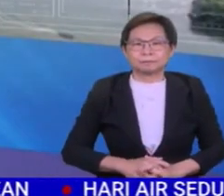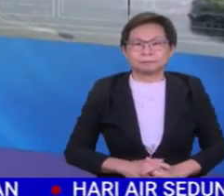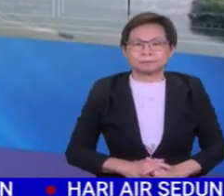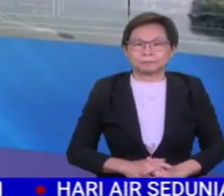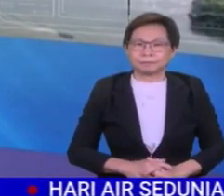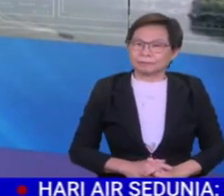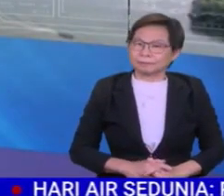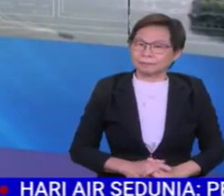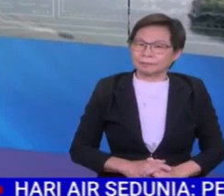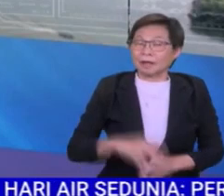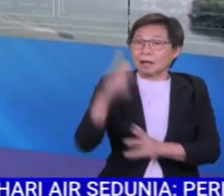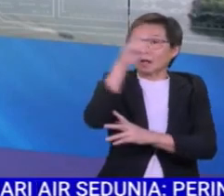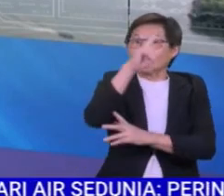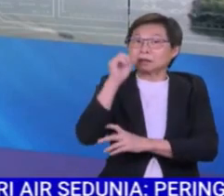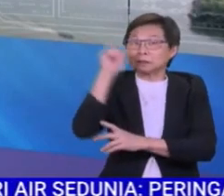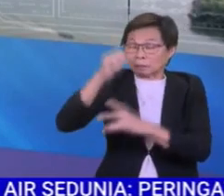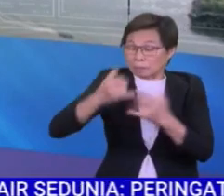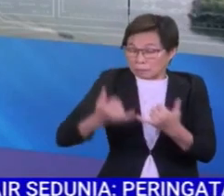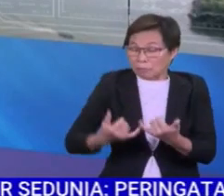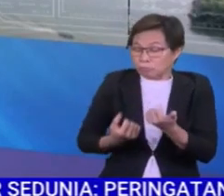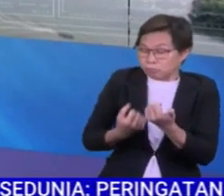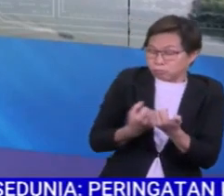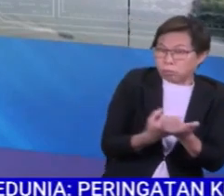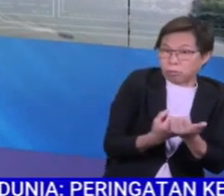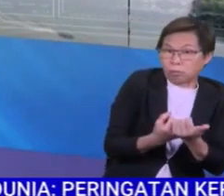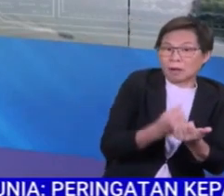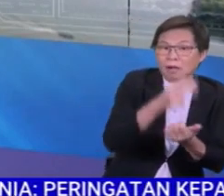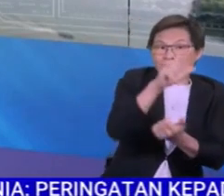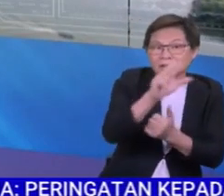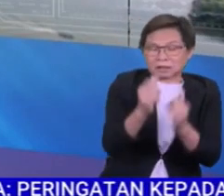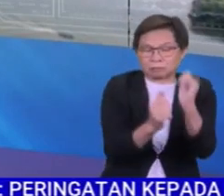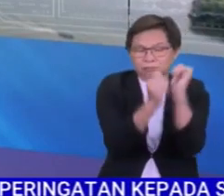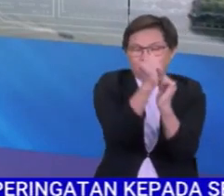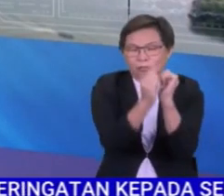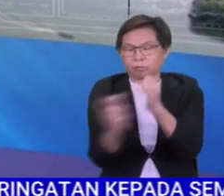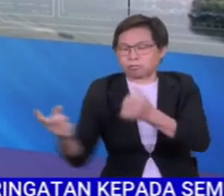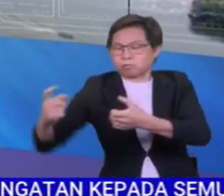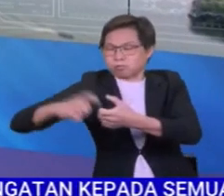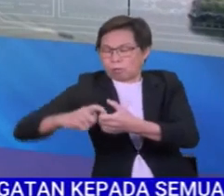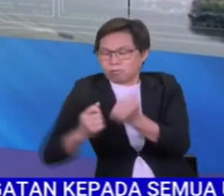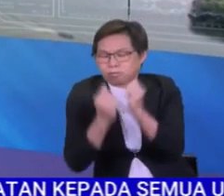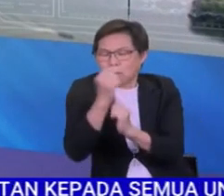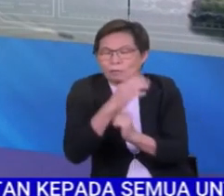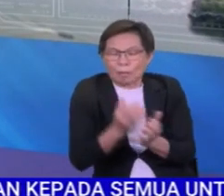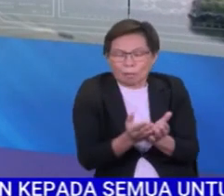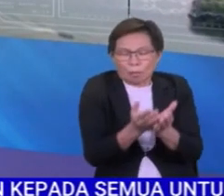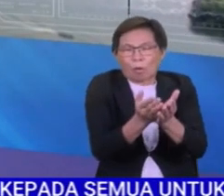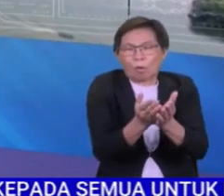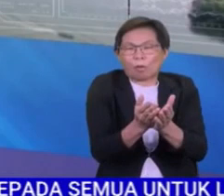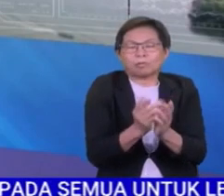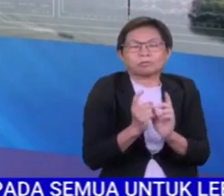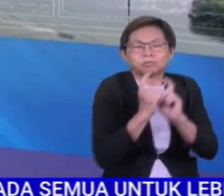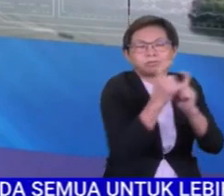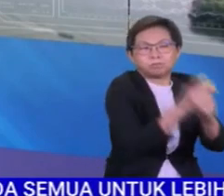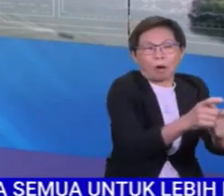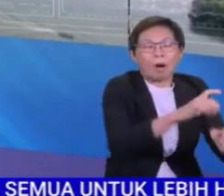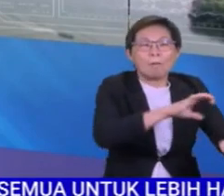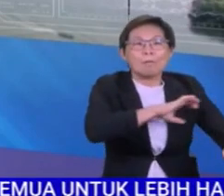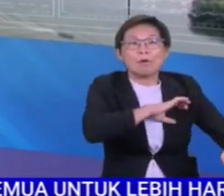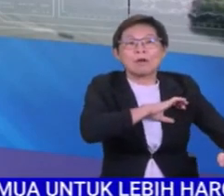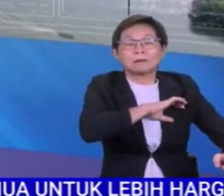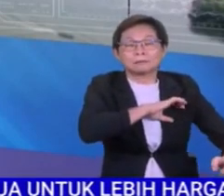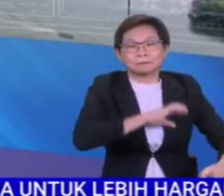lepas kerajaan Sabah hari ini menyumbangkan 30 Enjin sangkut dan bot kepada polis deraja Malaysia